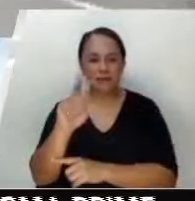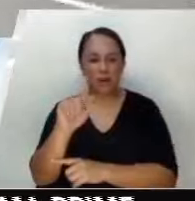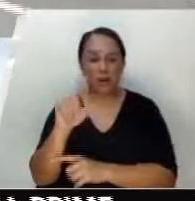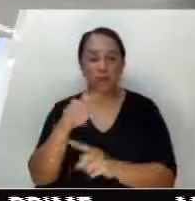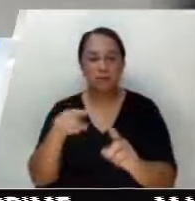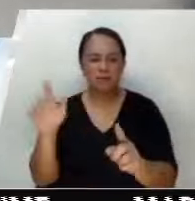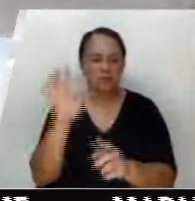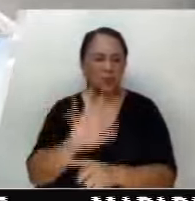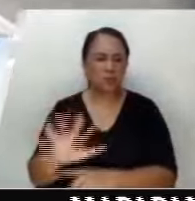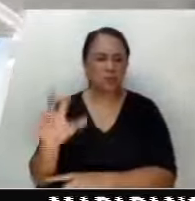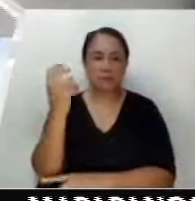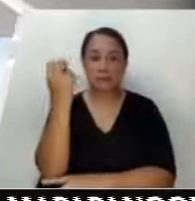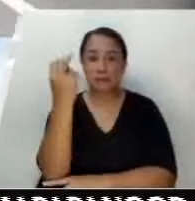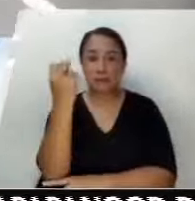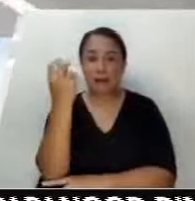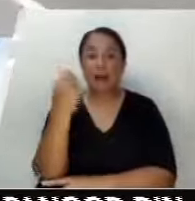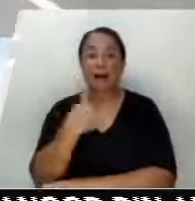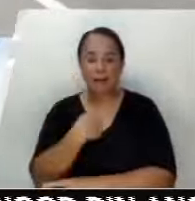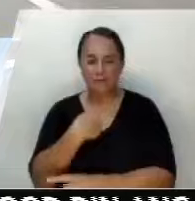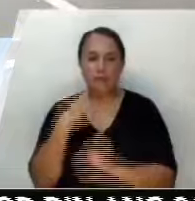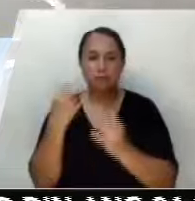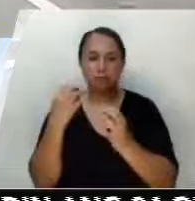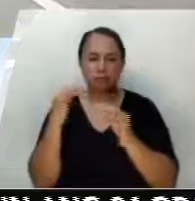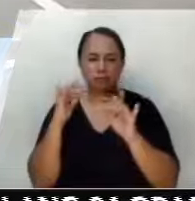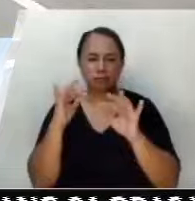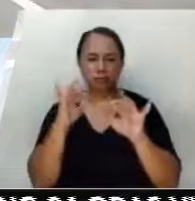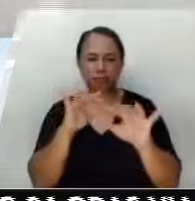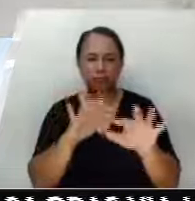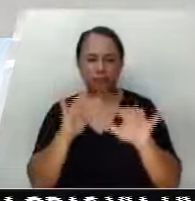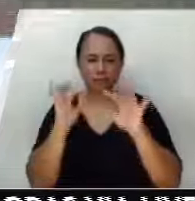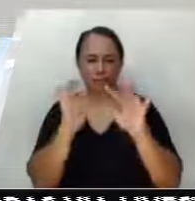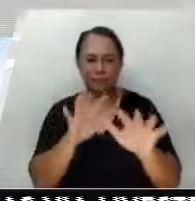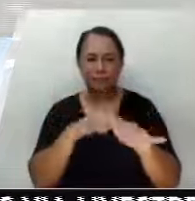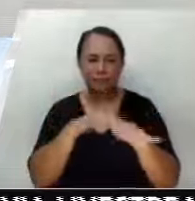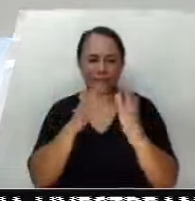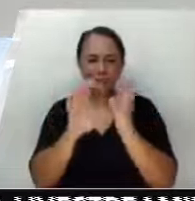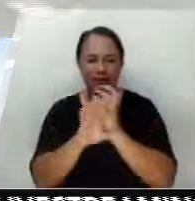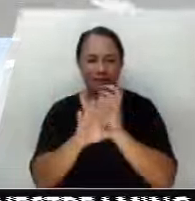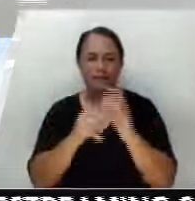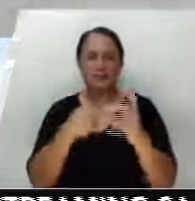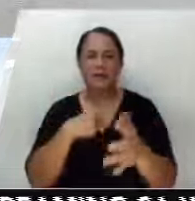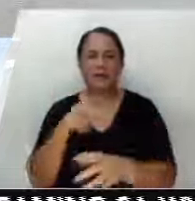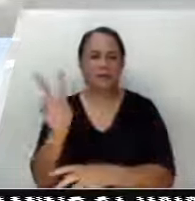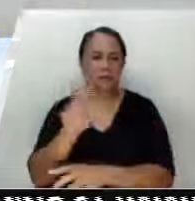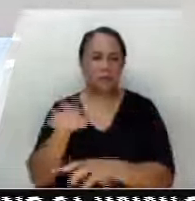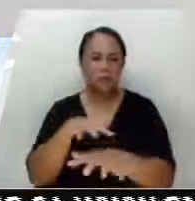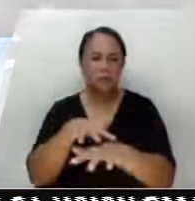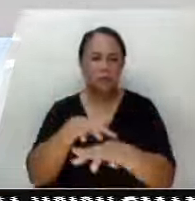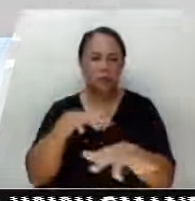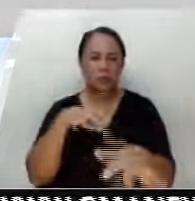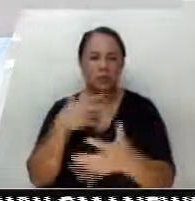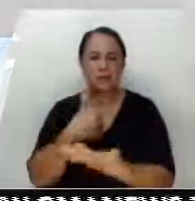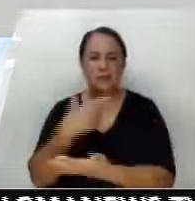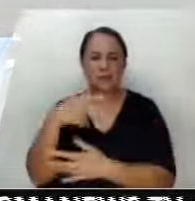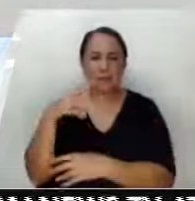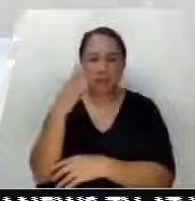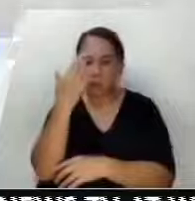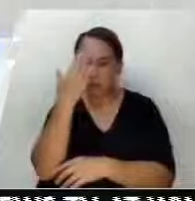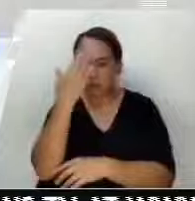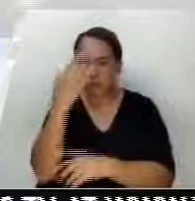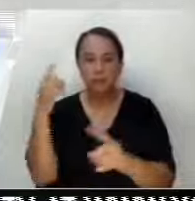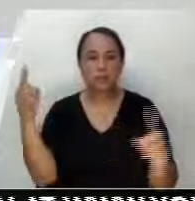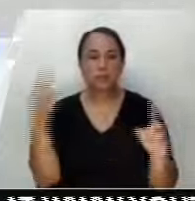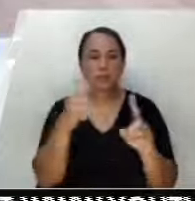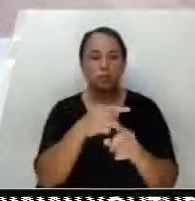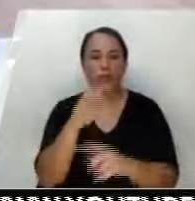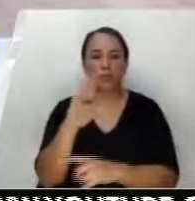unti-unting dumami ang mga sasakyan. Pasado alas 2 ng hapon, mabagal na ang usad sa bandang Giginto, Bulacan, papuntang Bocaue